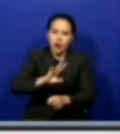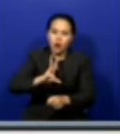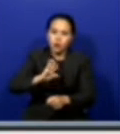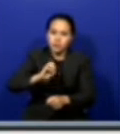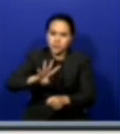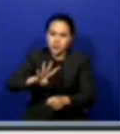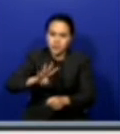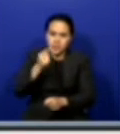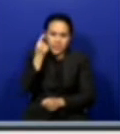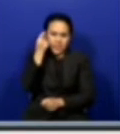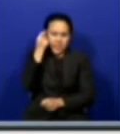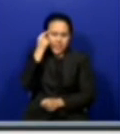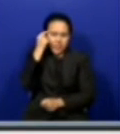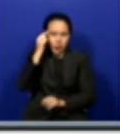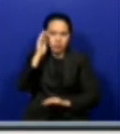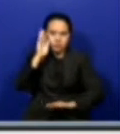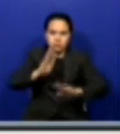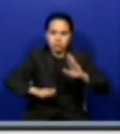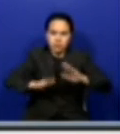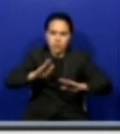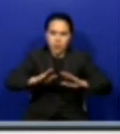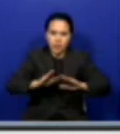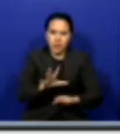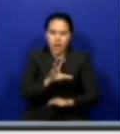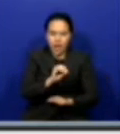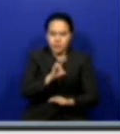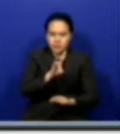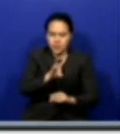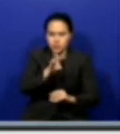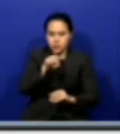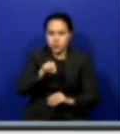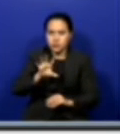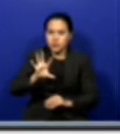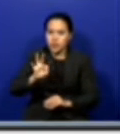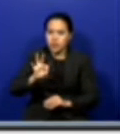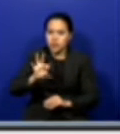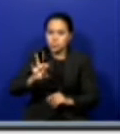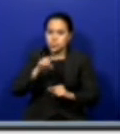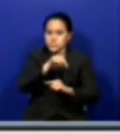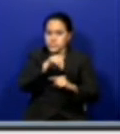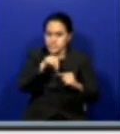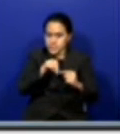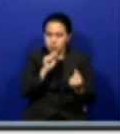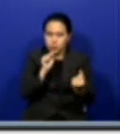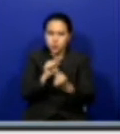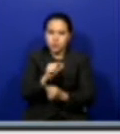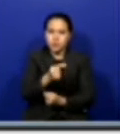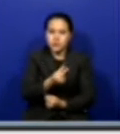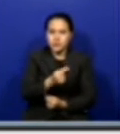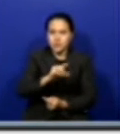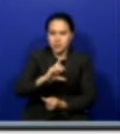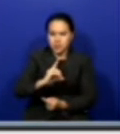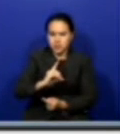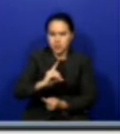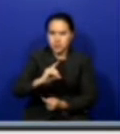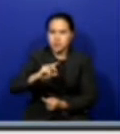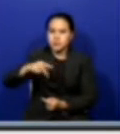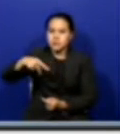2564คาดว่าจะสูงถึงร้อยละ 57.96 ของ GDP นั่นคือเรา